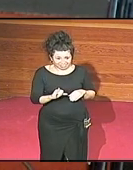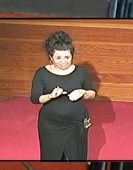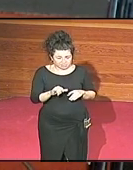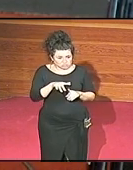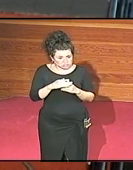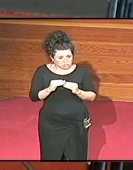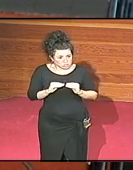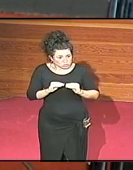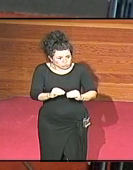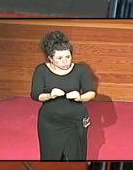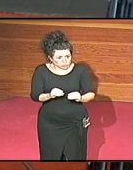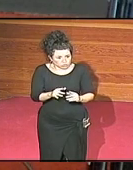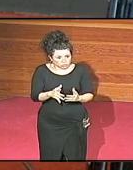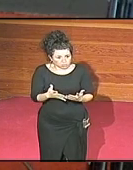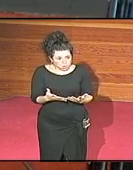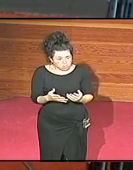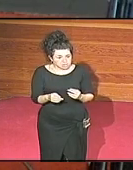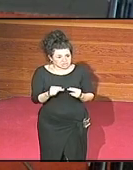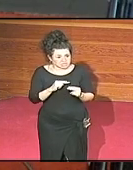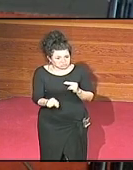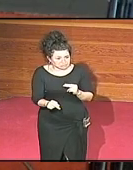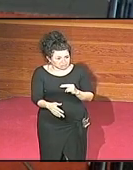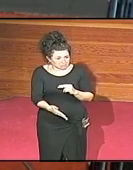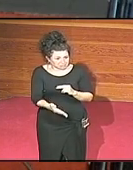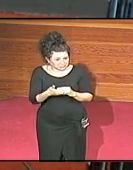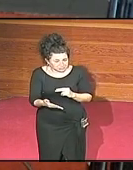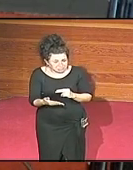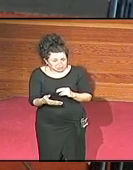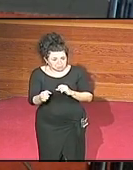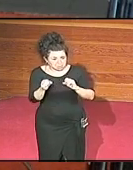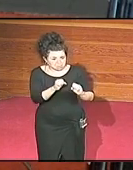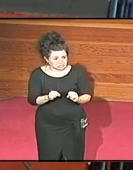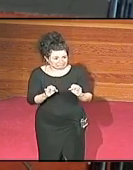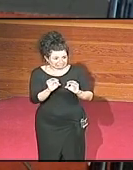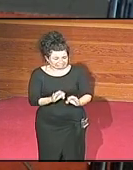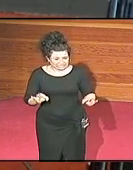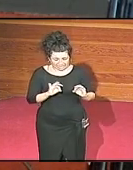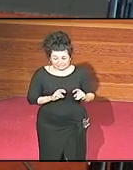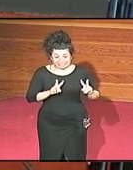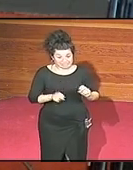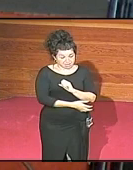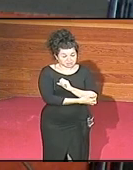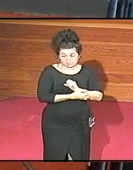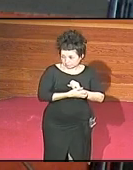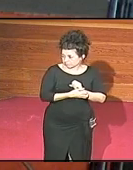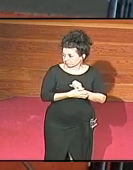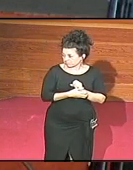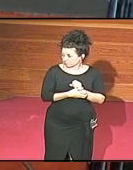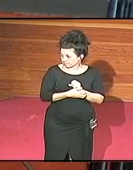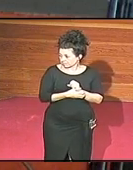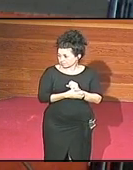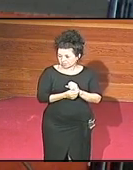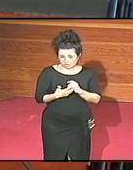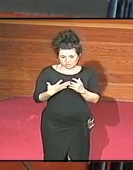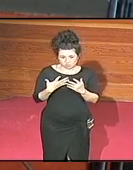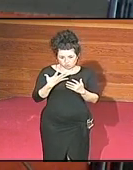Bai. Ze babes gabe, bueno. Bai, bai. Prekaritatearen inguruan, eta orain jarri ezazue filtroa,